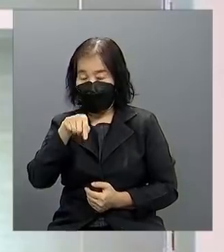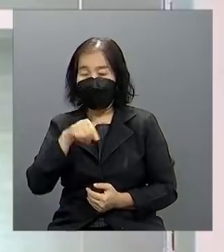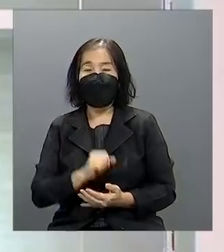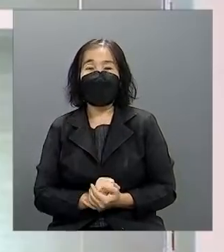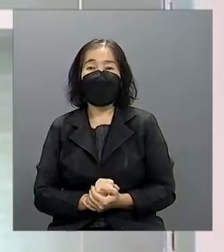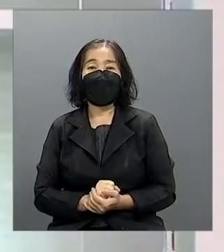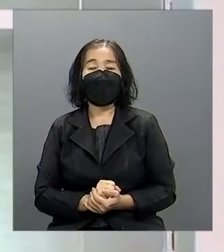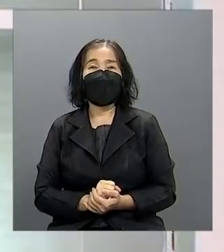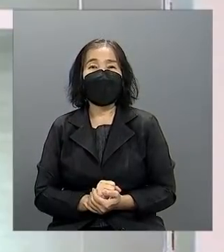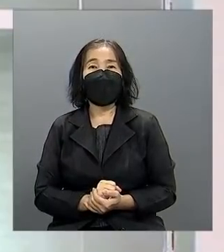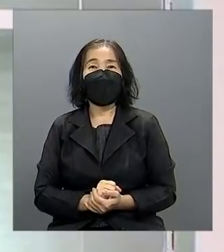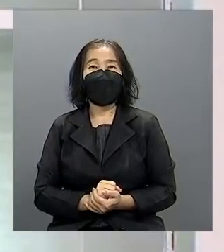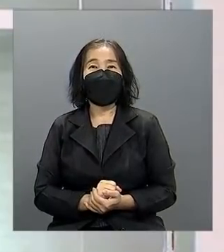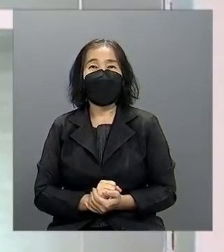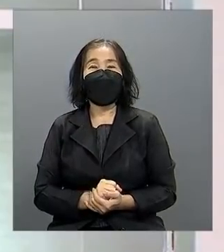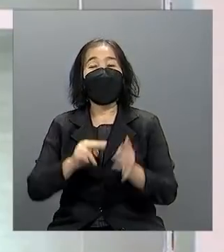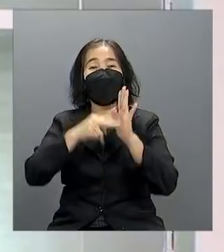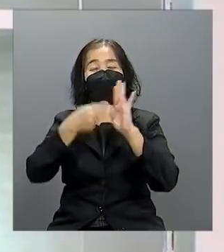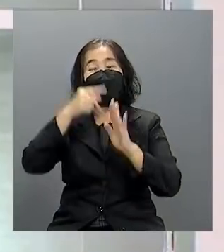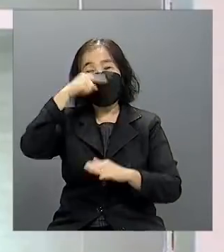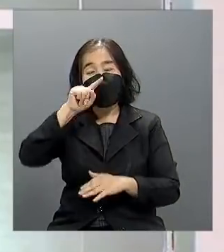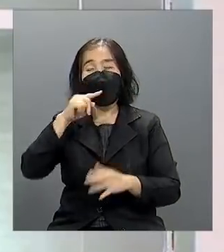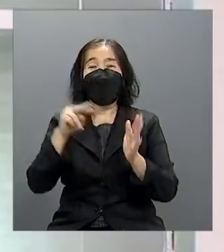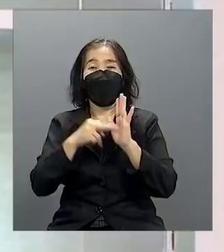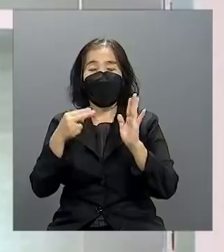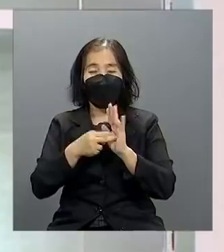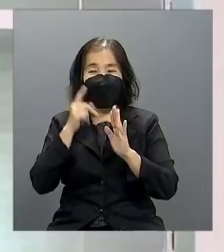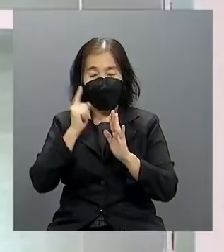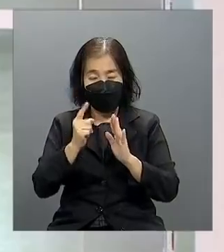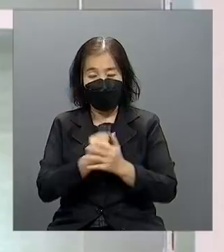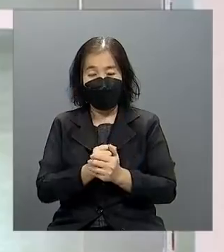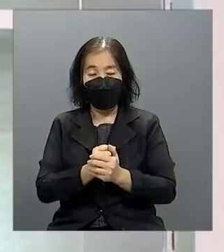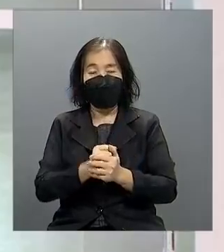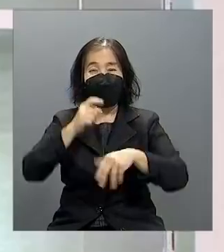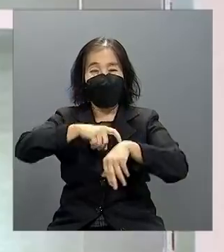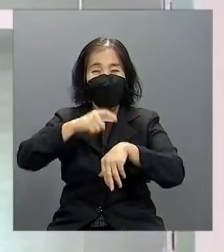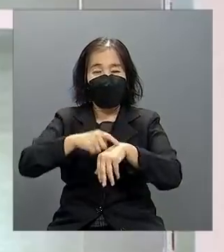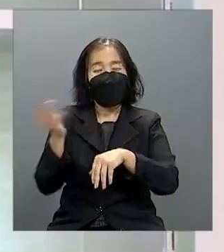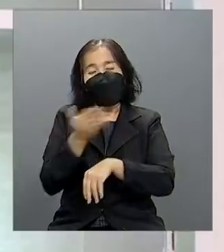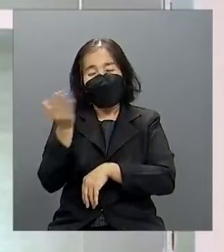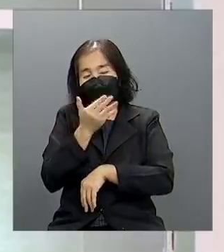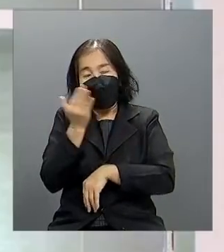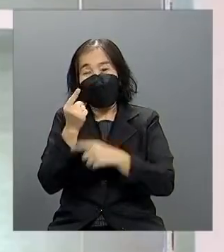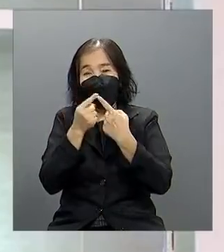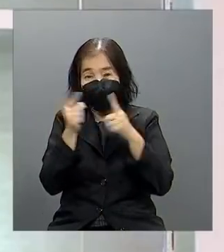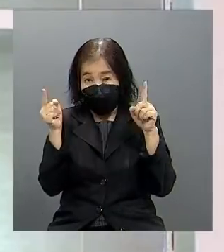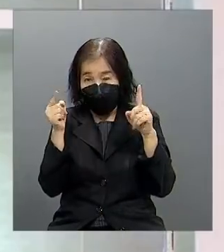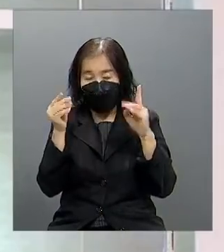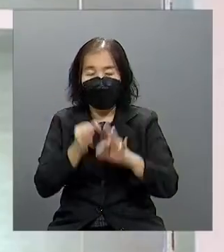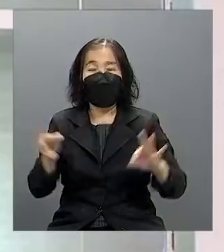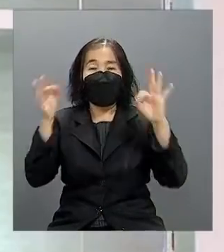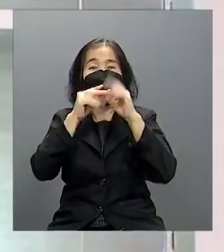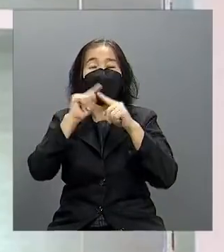are the pilot นั่นหมายความว่าความจริงก็คือเวลานั้นมันผ่านไปอย่างรวดเร็วแต่ความจริงอีกหนึ่งอย่างนั่นก็คือเรานั้น